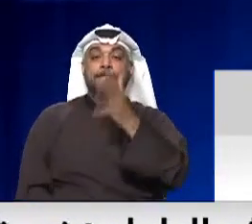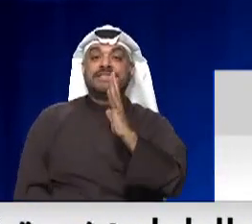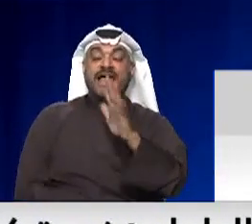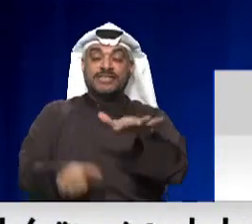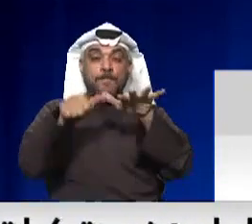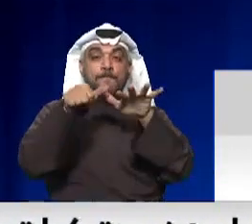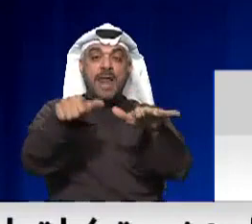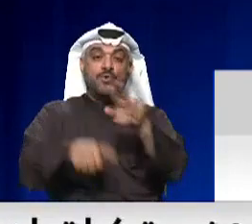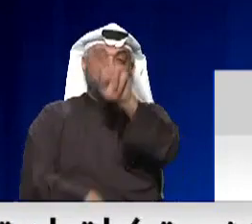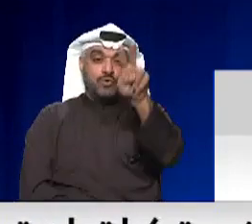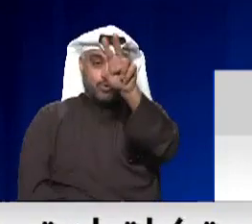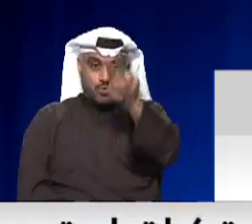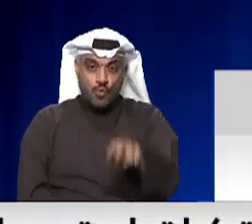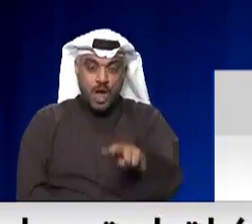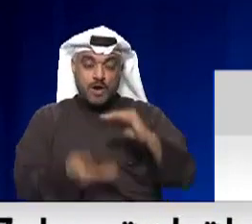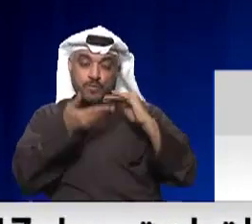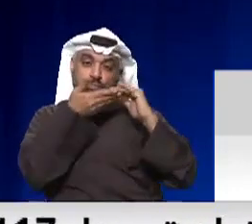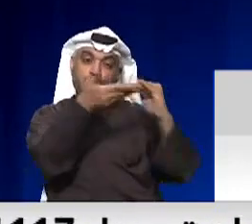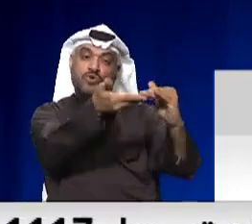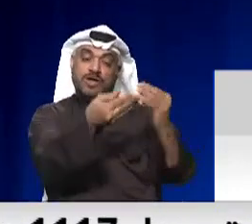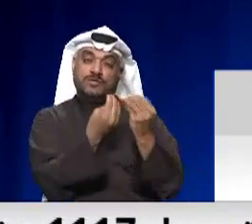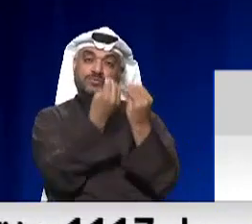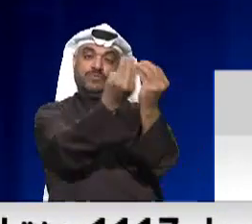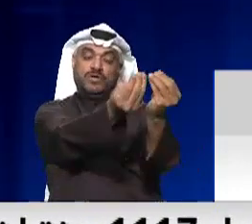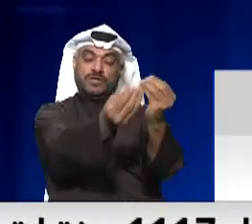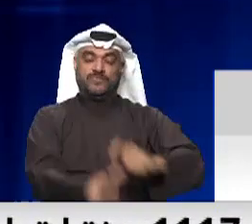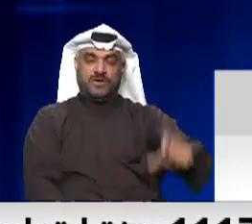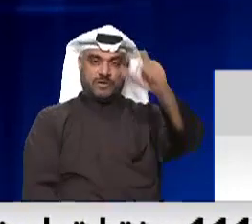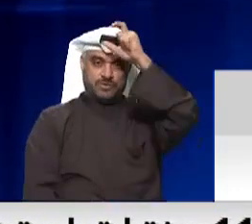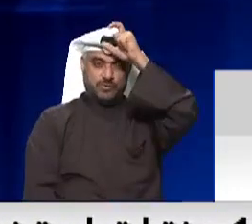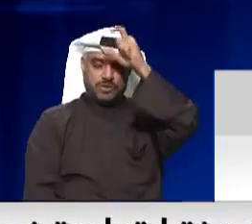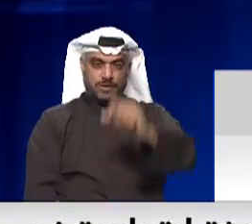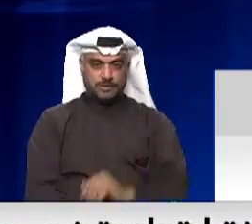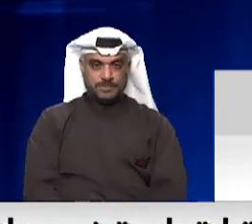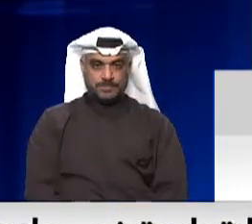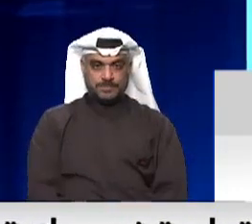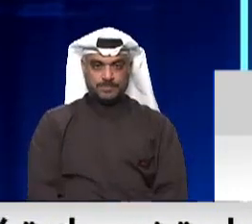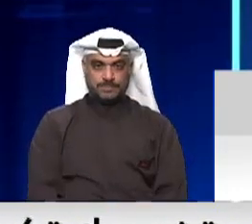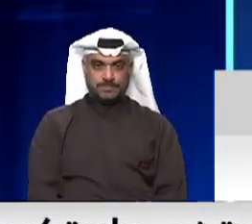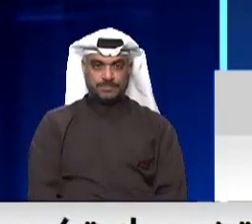دولار أمريكي لدعم العمليات وجهود الإغاثة في تركيا.